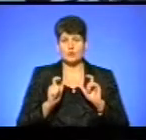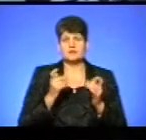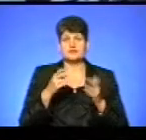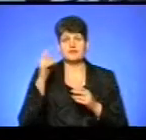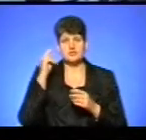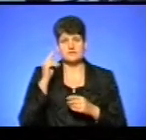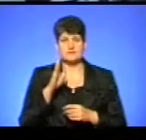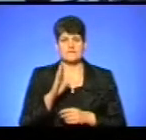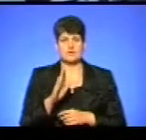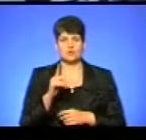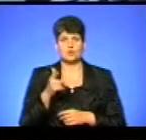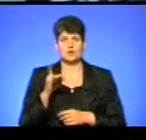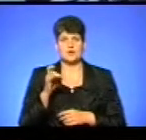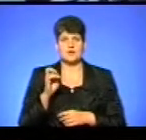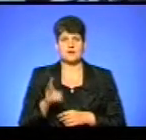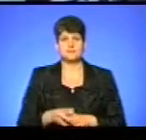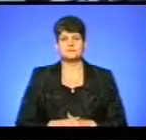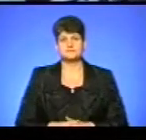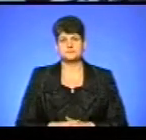вчився Віктор Гурняк.